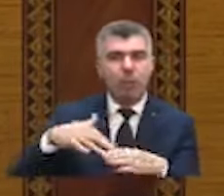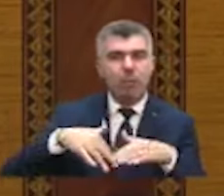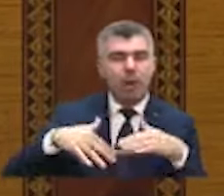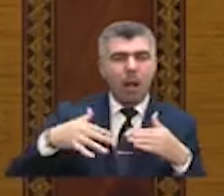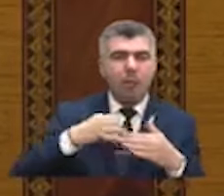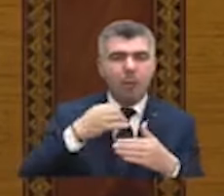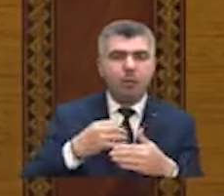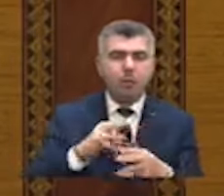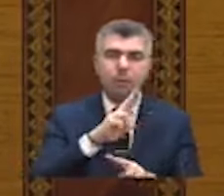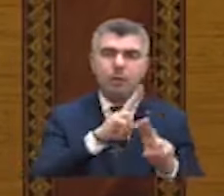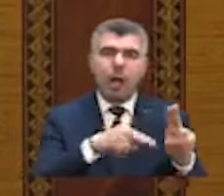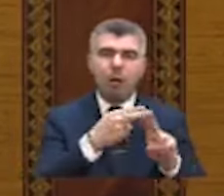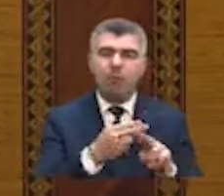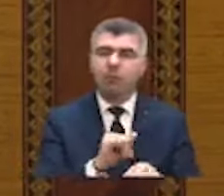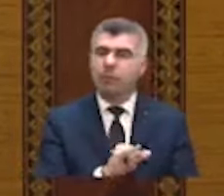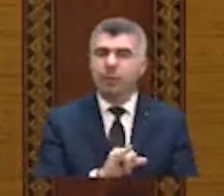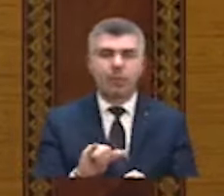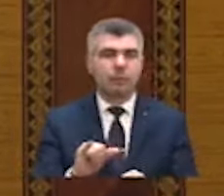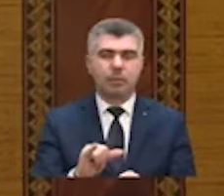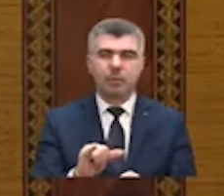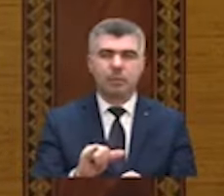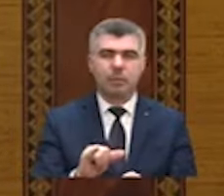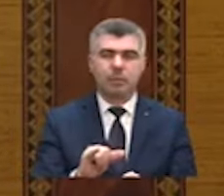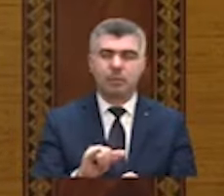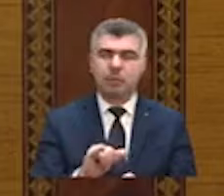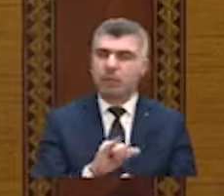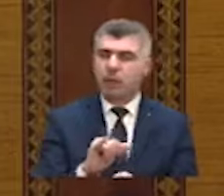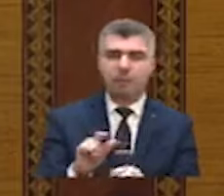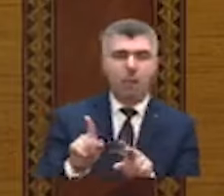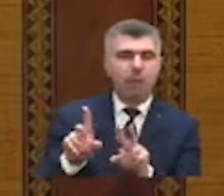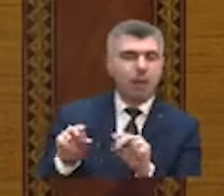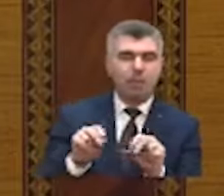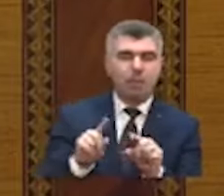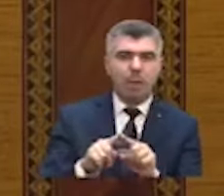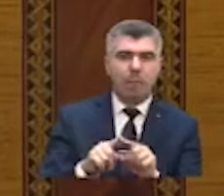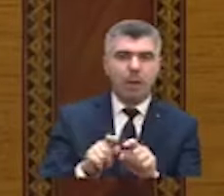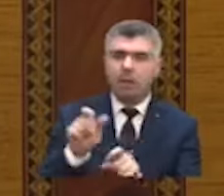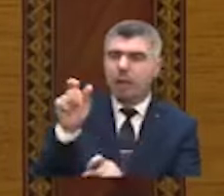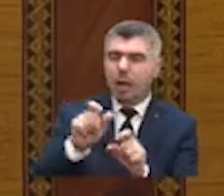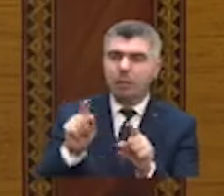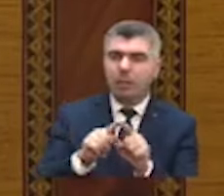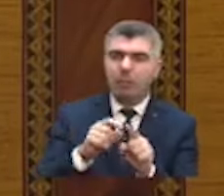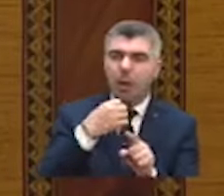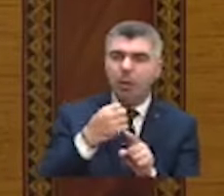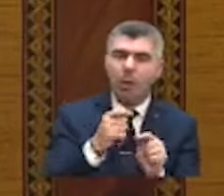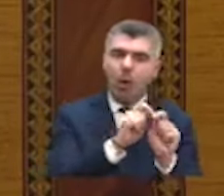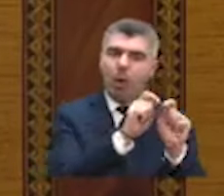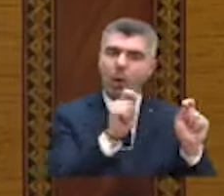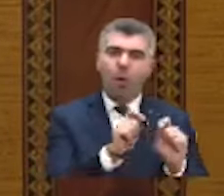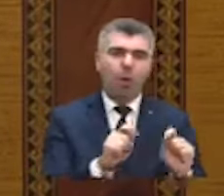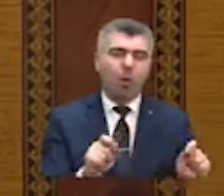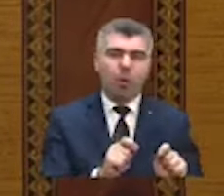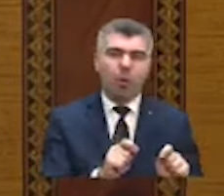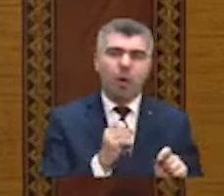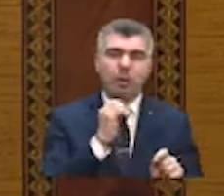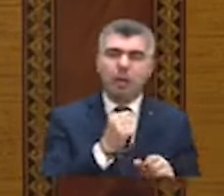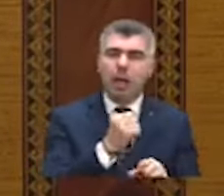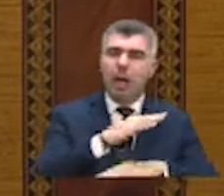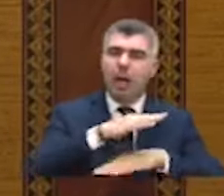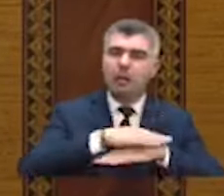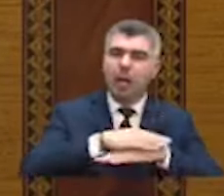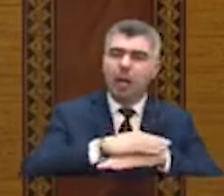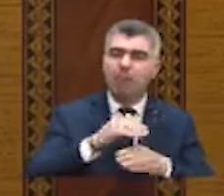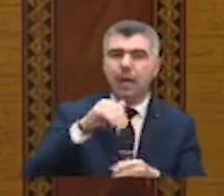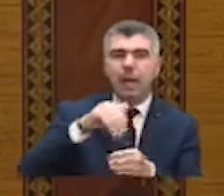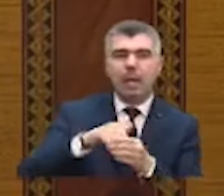هنا يعني بشويه واحد السيد تكلم وقال اش كظن ولاخر قال اش كيق هذا مع الاحترام للاحزاب